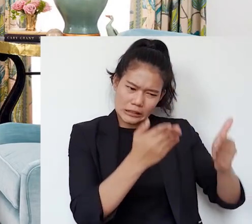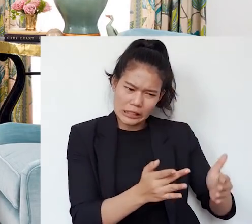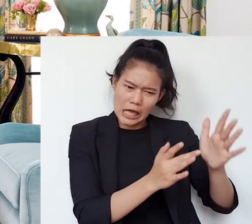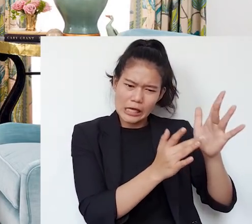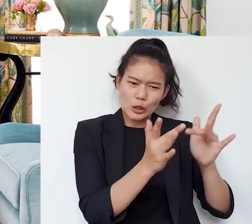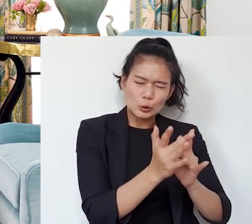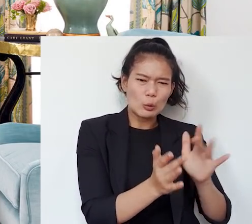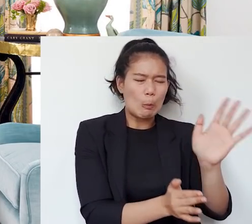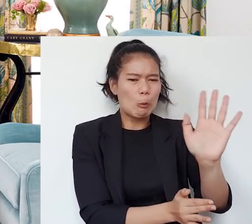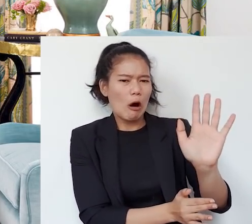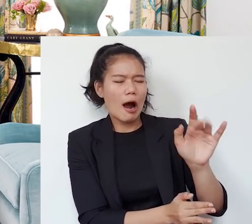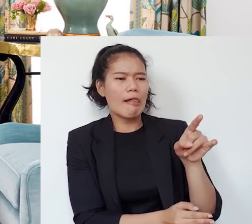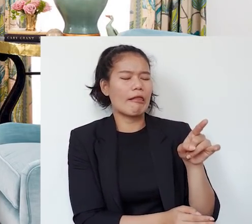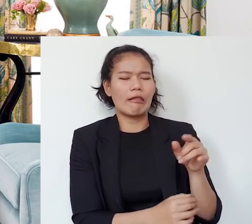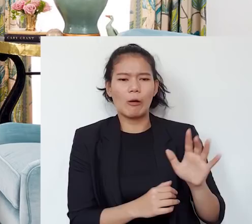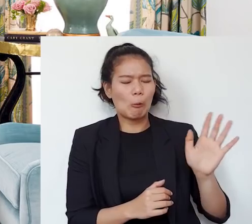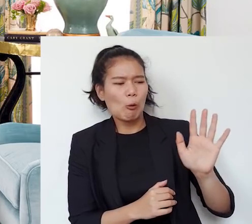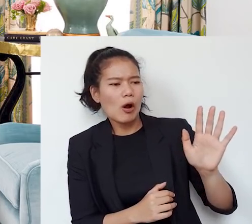Nazaret.